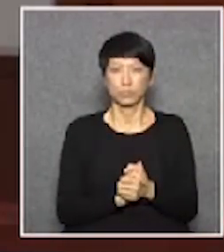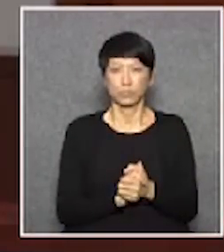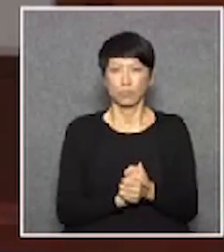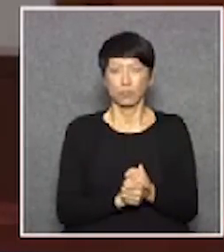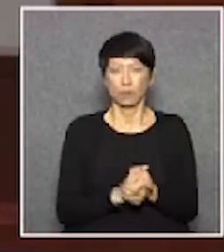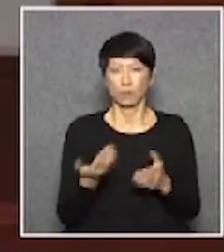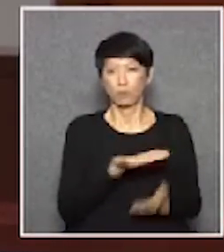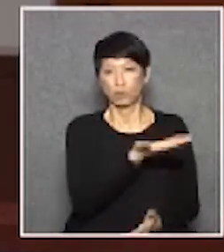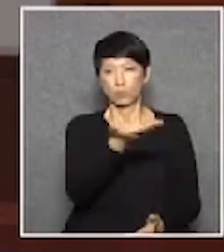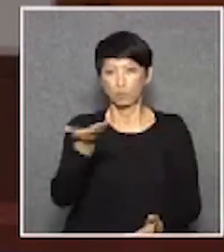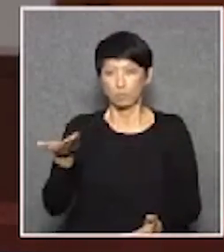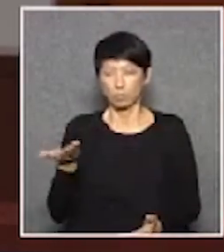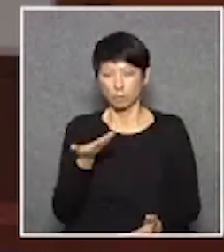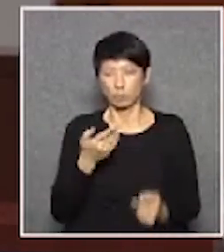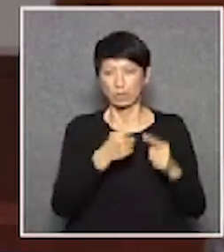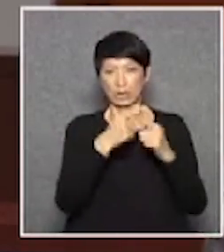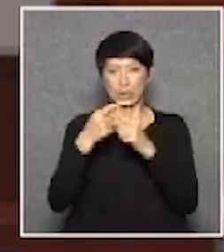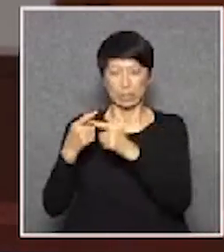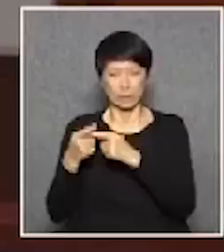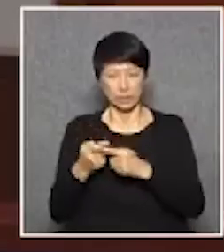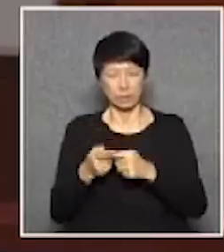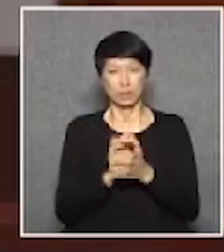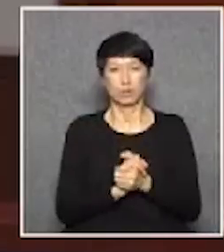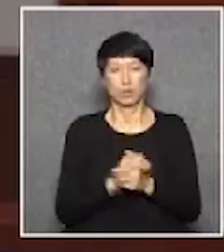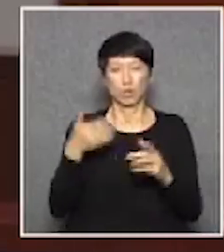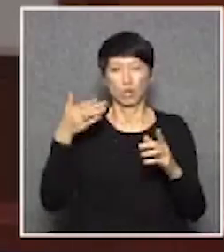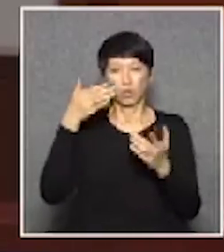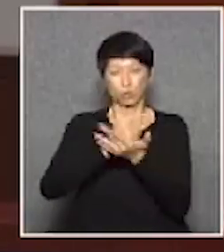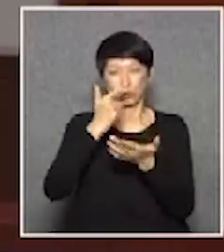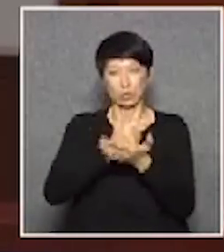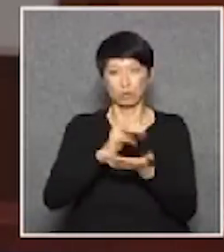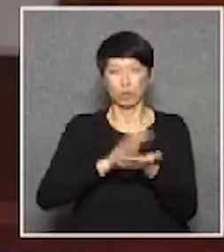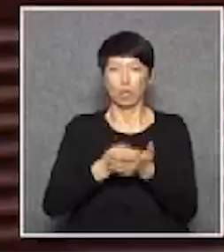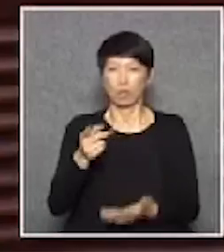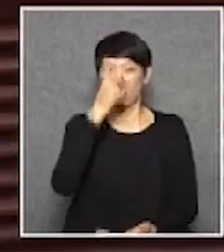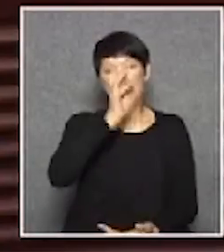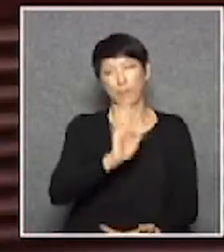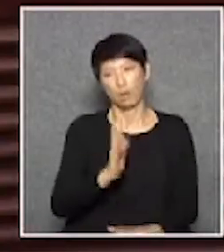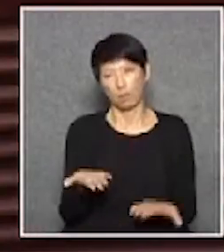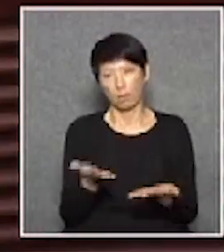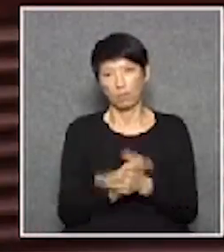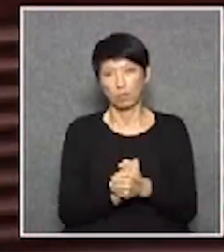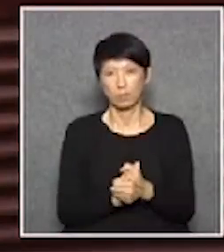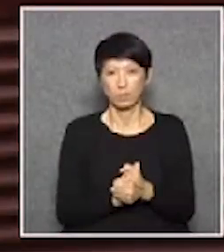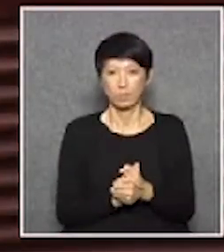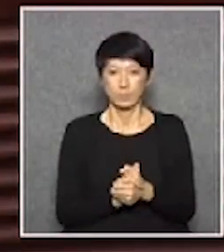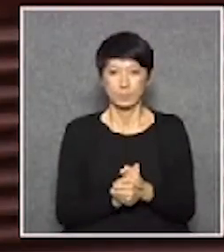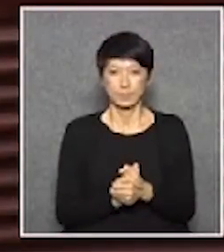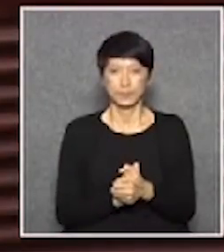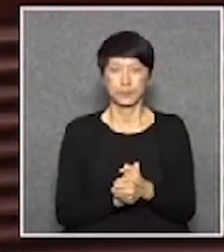众利益为出发点，真系冇错嘅，系要以广大群众嘅利益为出发点。但系你唔系啊嘛，政府系咪？